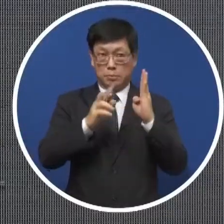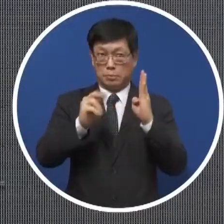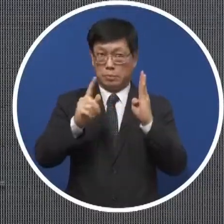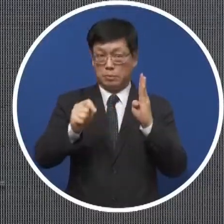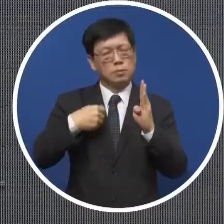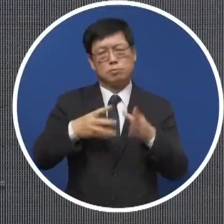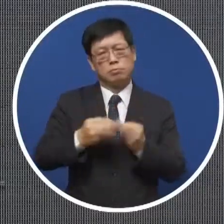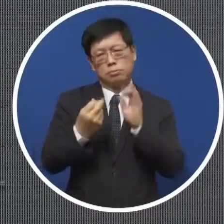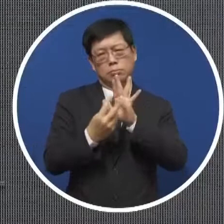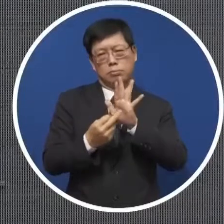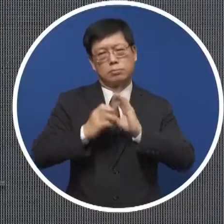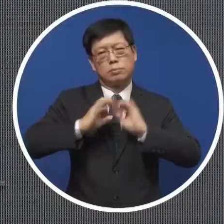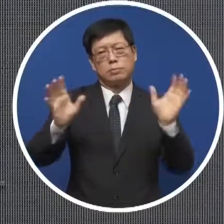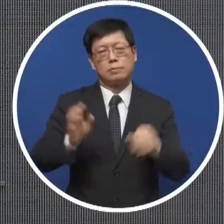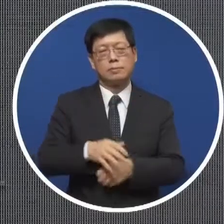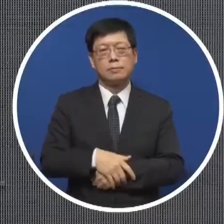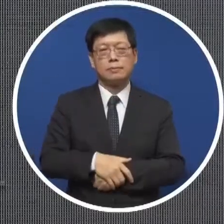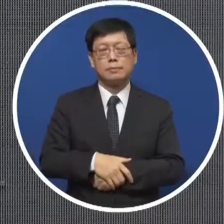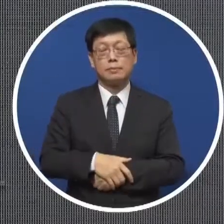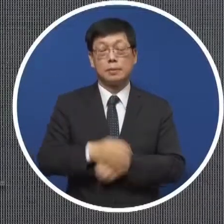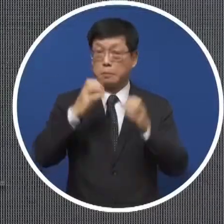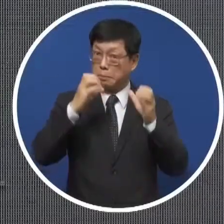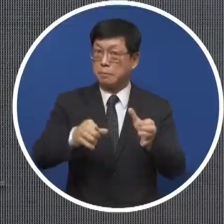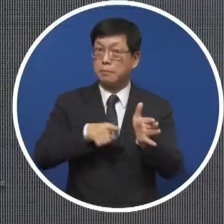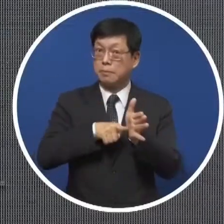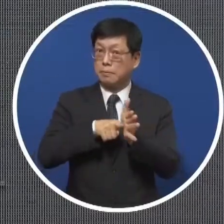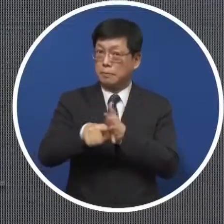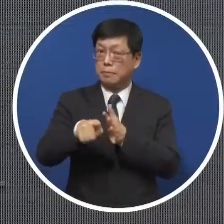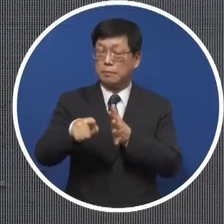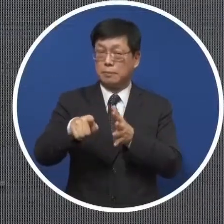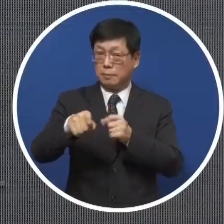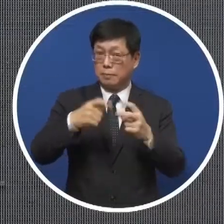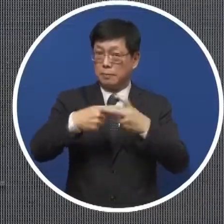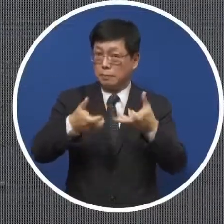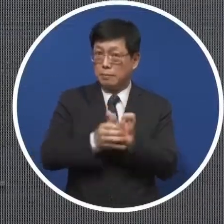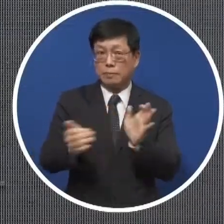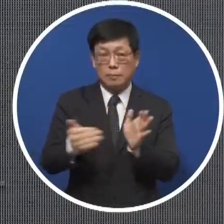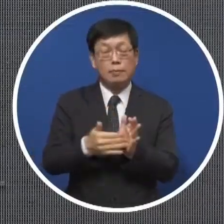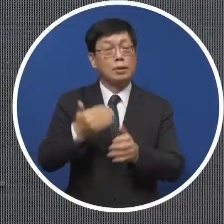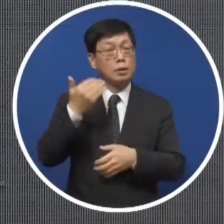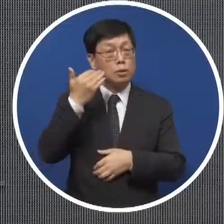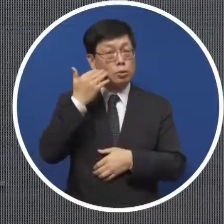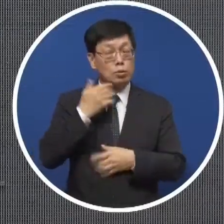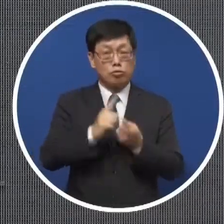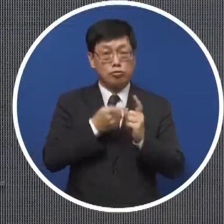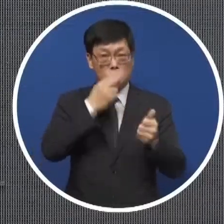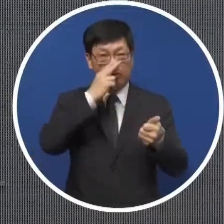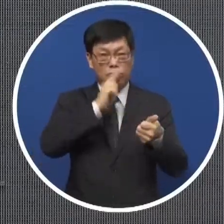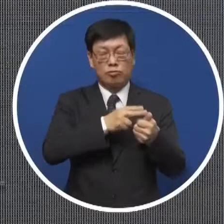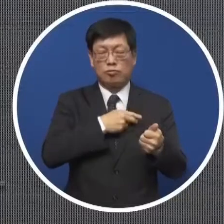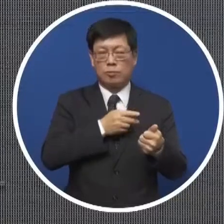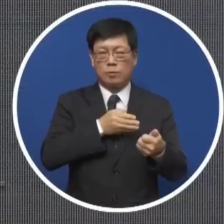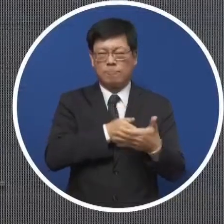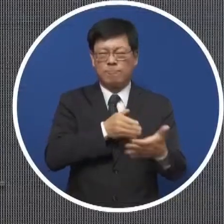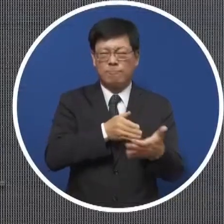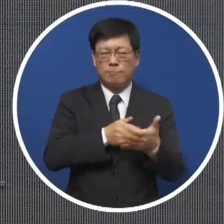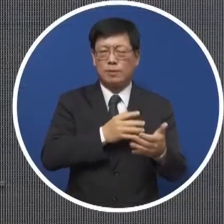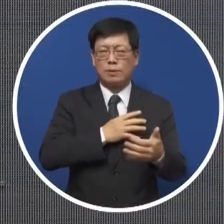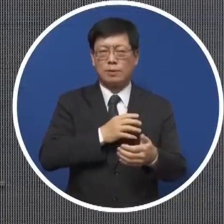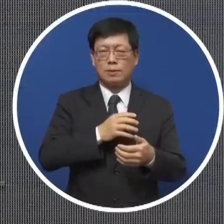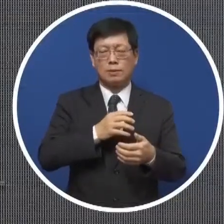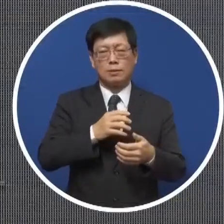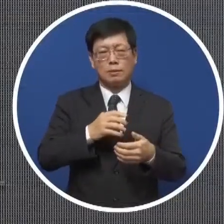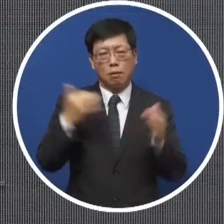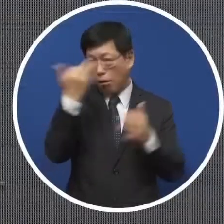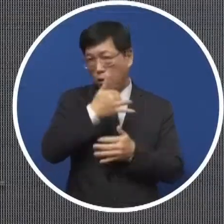必？成立了专案之后，如果没有要让它完成，又何必在短